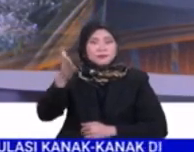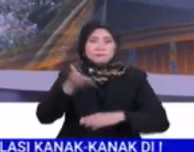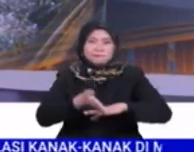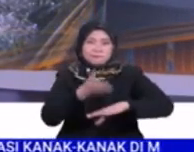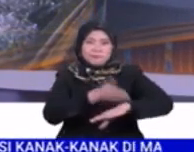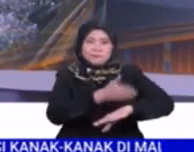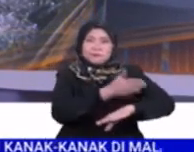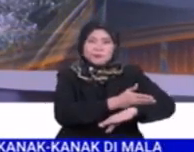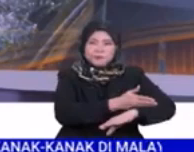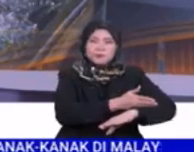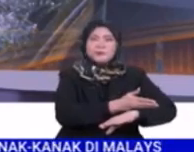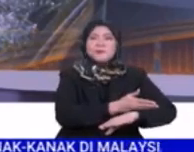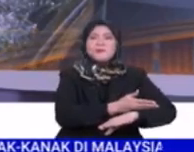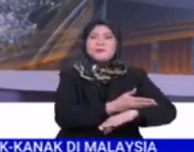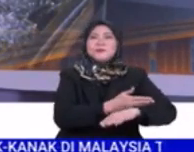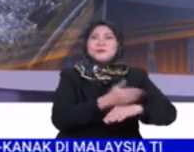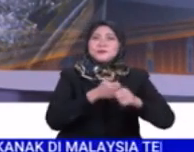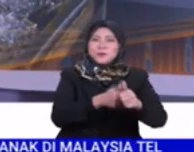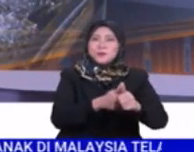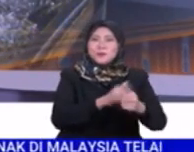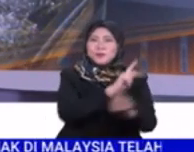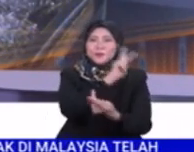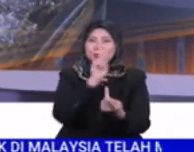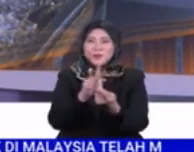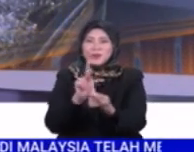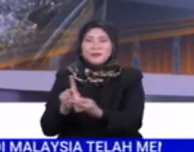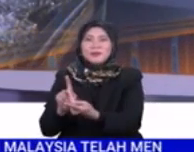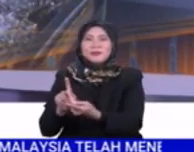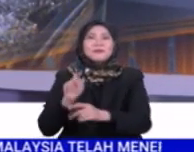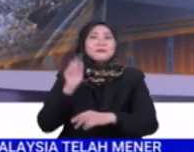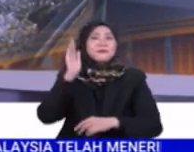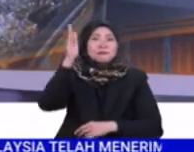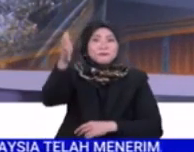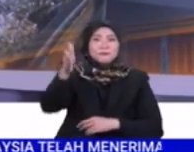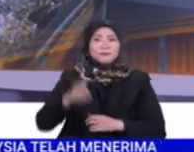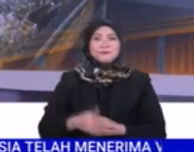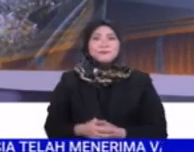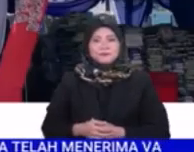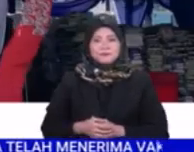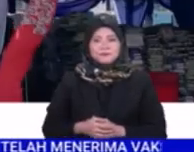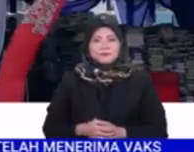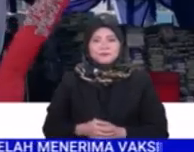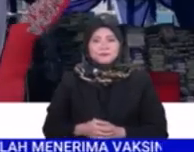dari semasa ke semasa mengikut kesesuaian pada masa akan datang.